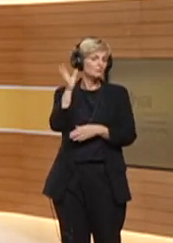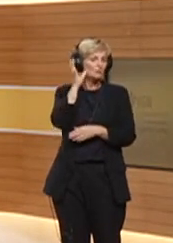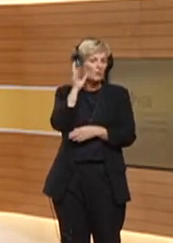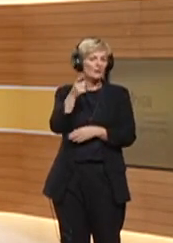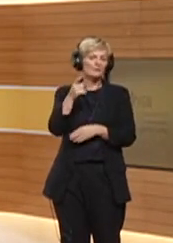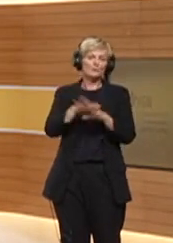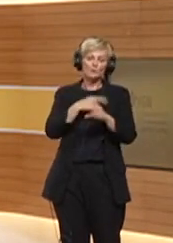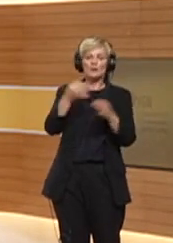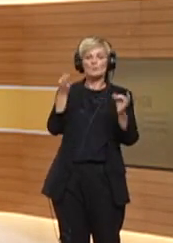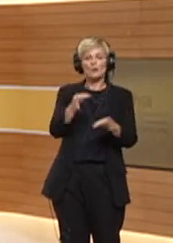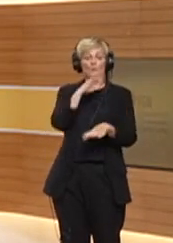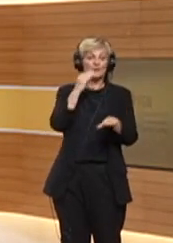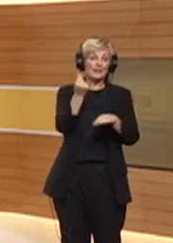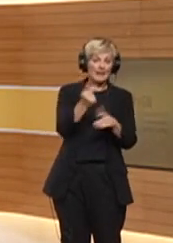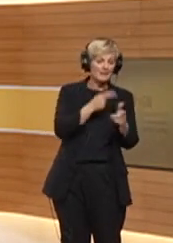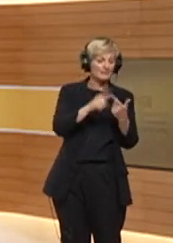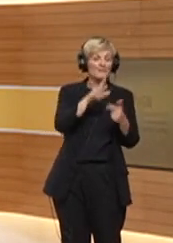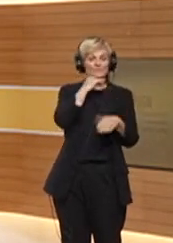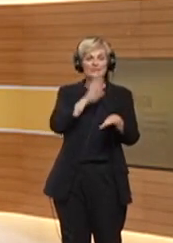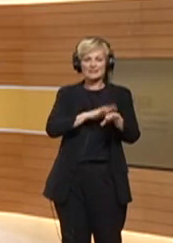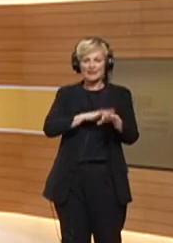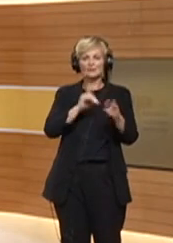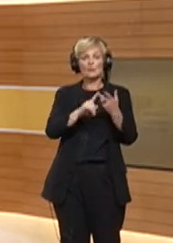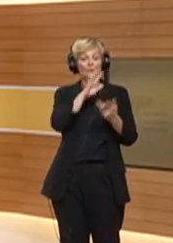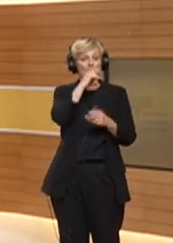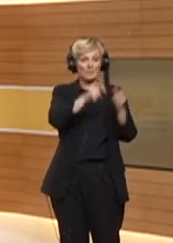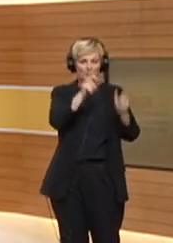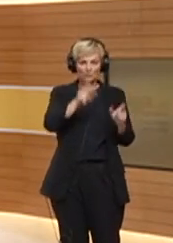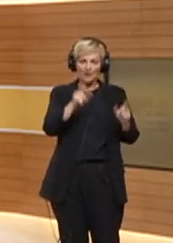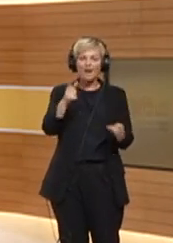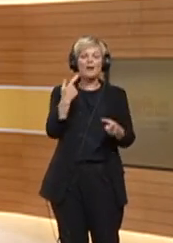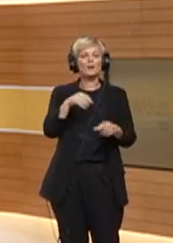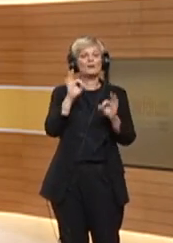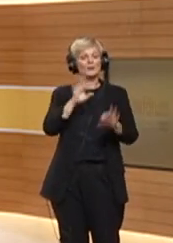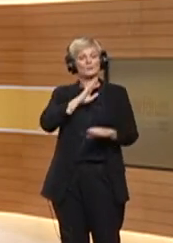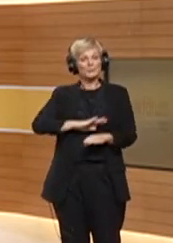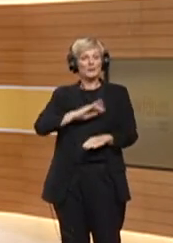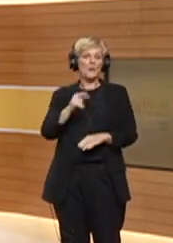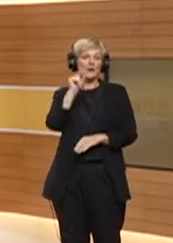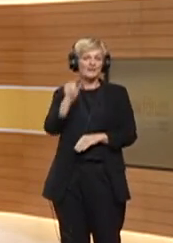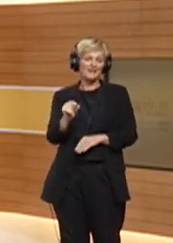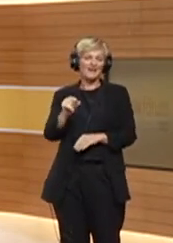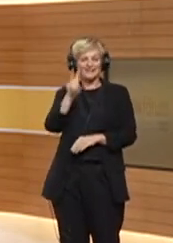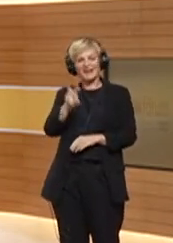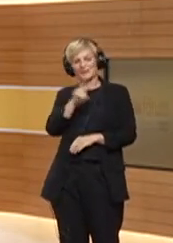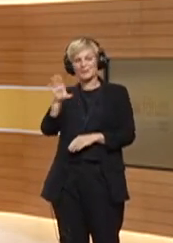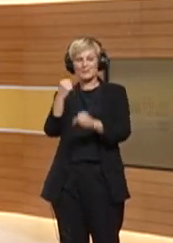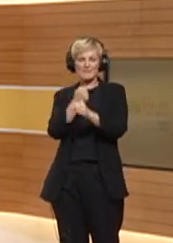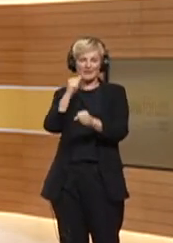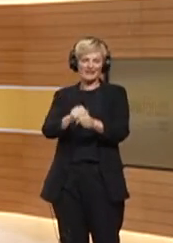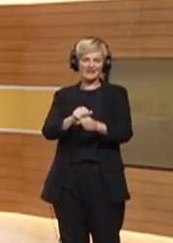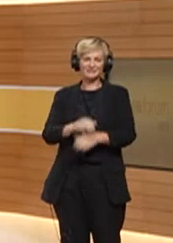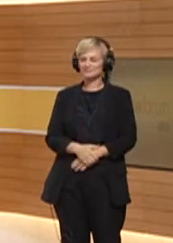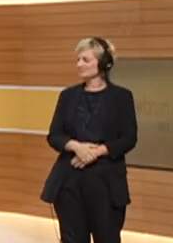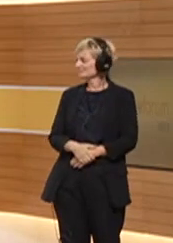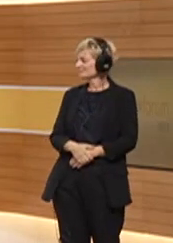Personalressourcen, um dieses Projekt umzusetzen. Und es ist gut zu hören, dass auch kleine Krankenhäuser da durchaus mithalten können. Gut, das